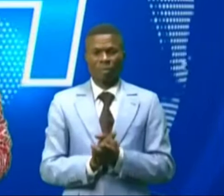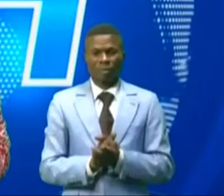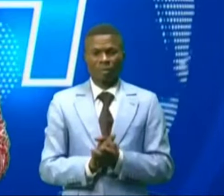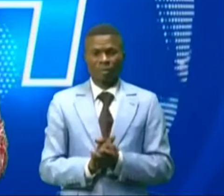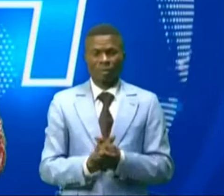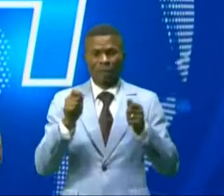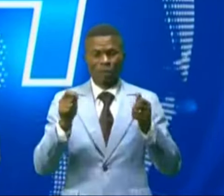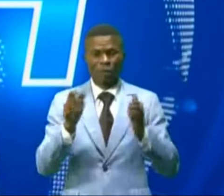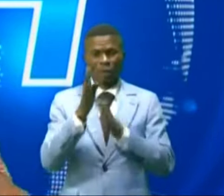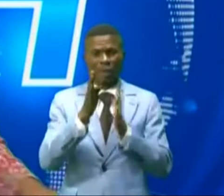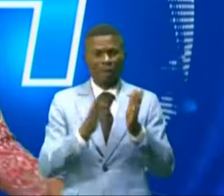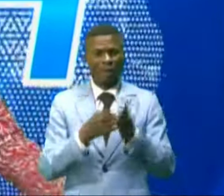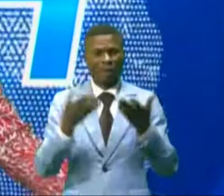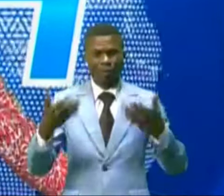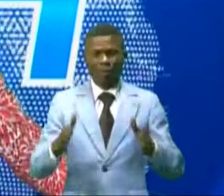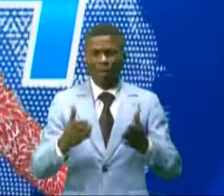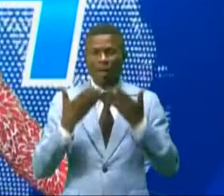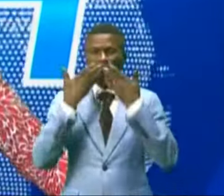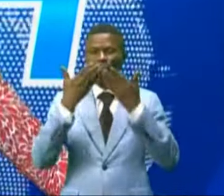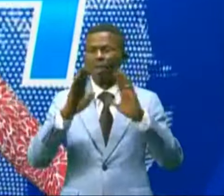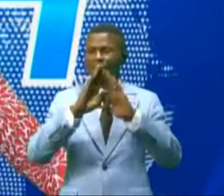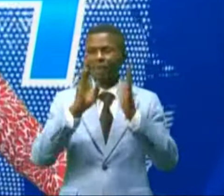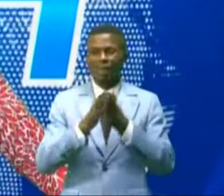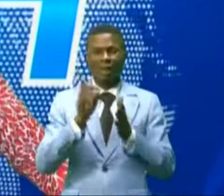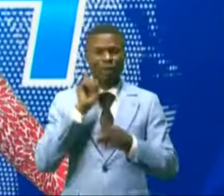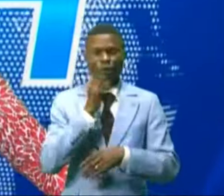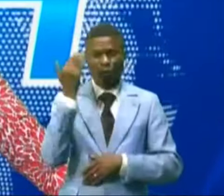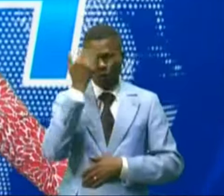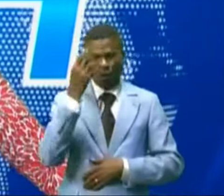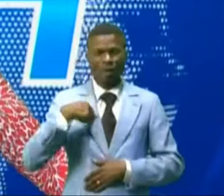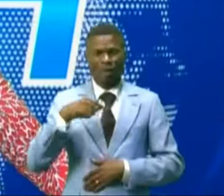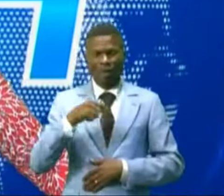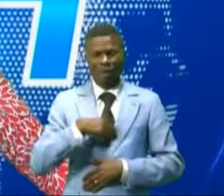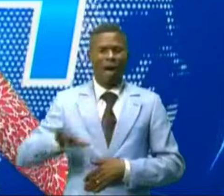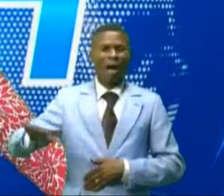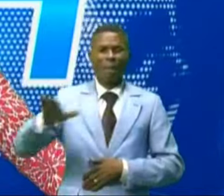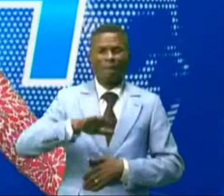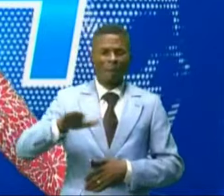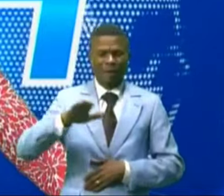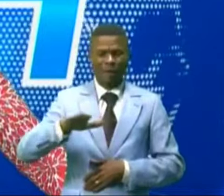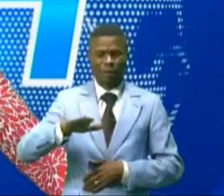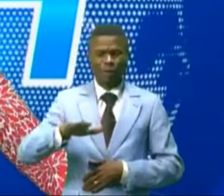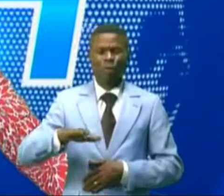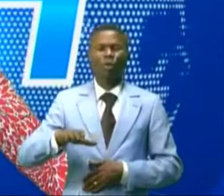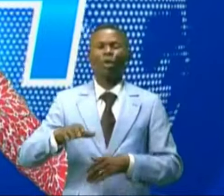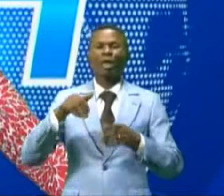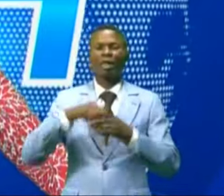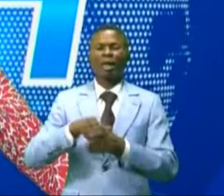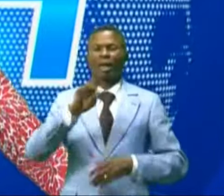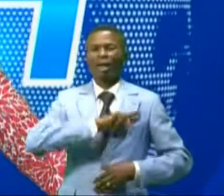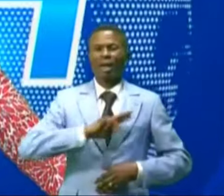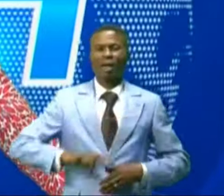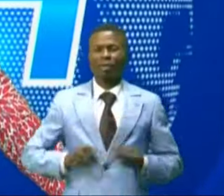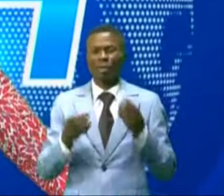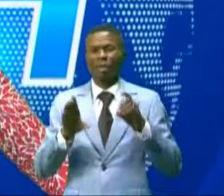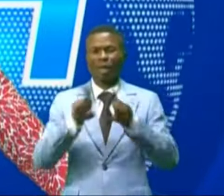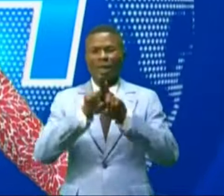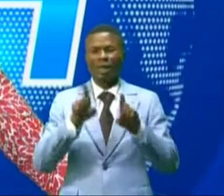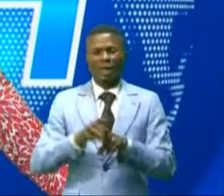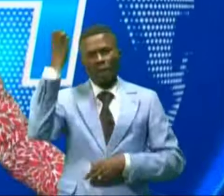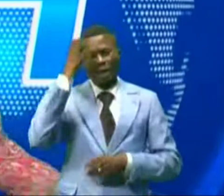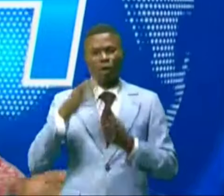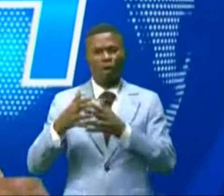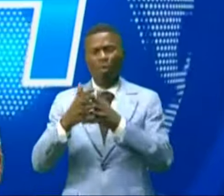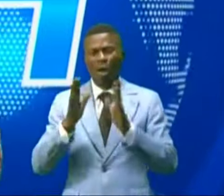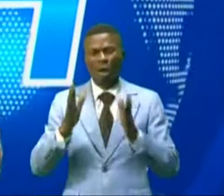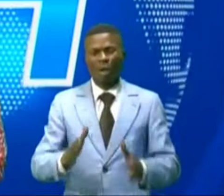Ce journal est terminé. Nous vous disons merci de nous avoir suivis à partir de Durba, dans la province du Haut-Uele. Nous disons merci à